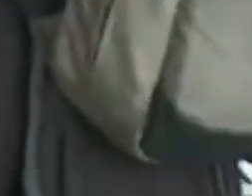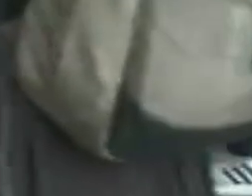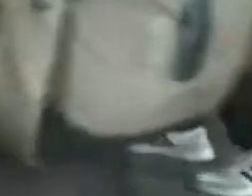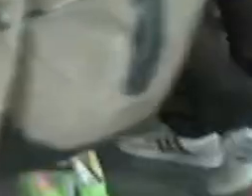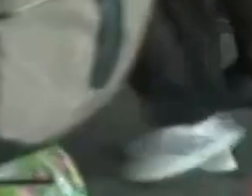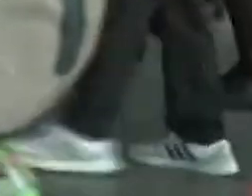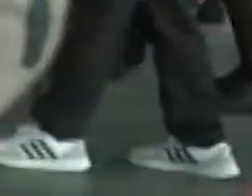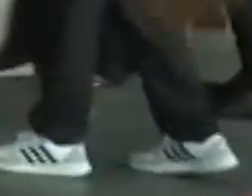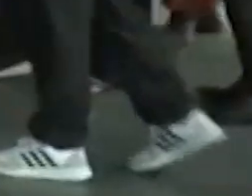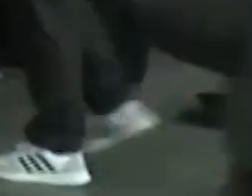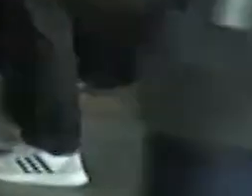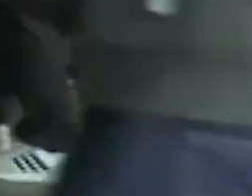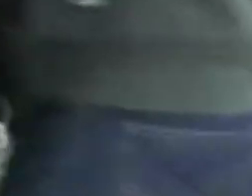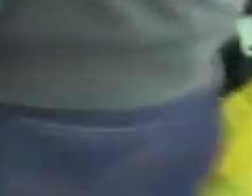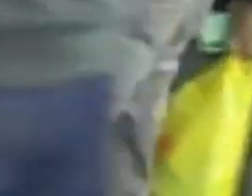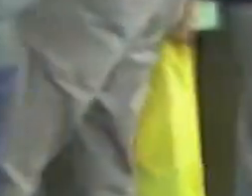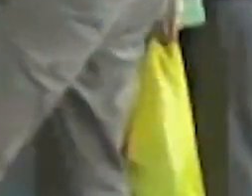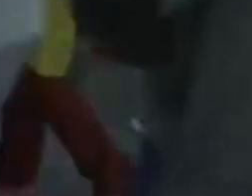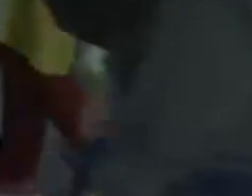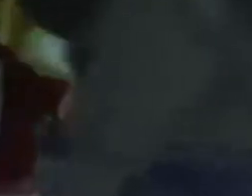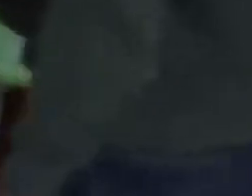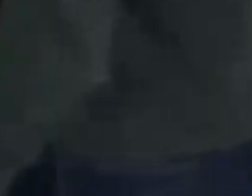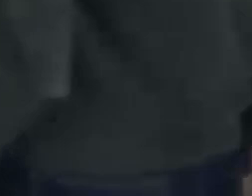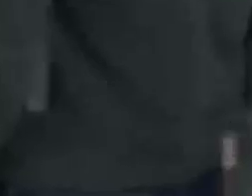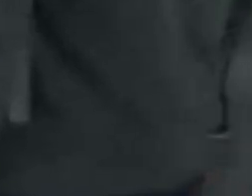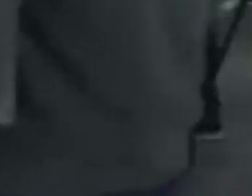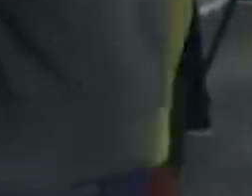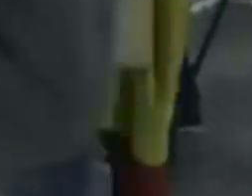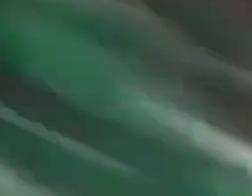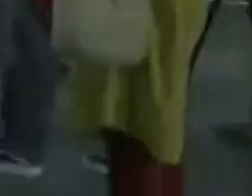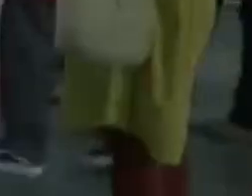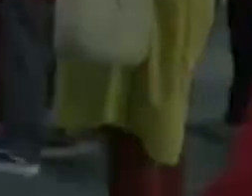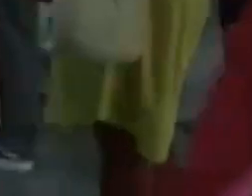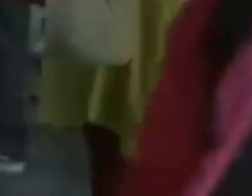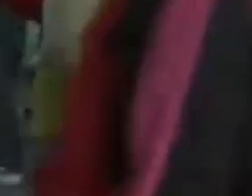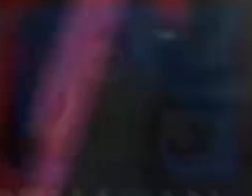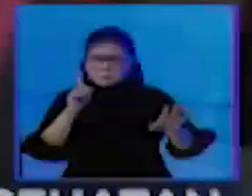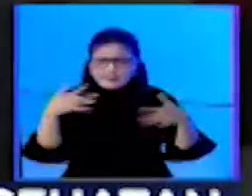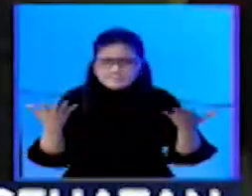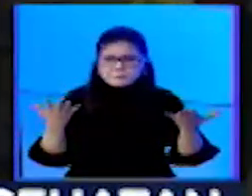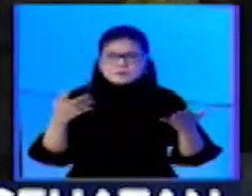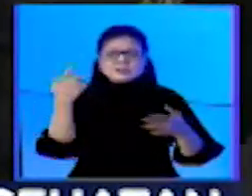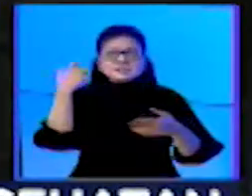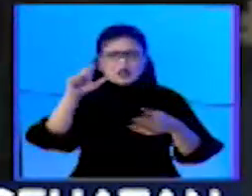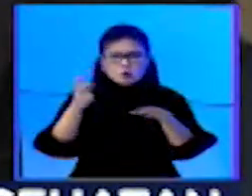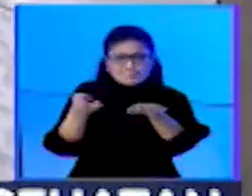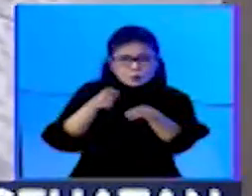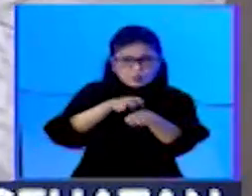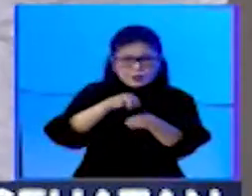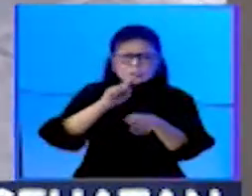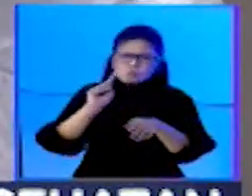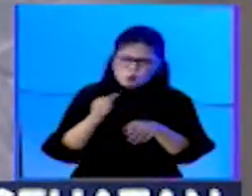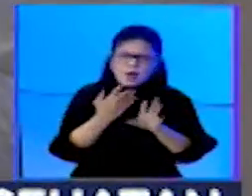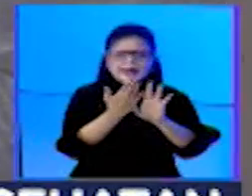masa transisi, antrian penumpang KRL di Bekasi, Jawa Barat masih panjang. Sebagian besar calon penumpang sudah mulai tertib menjaga jarak dan